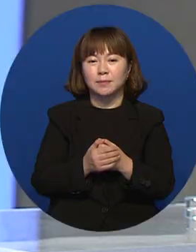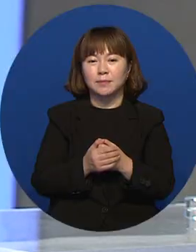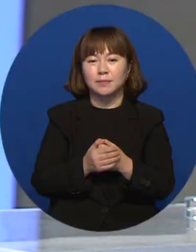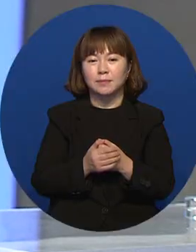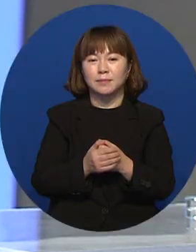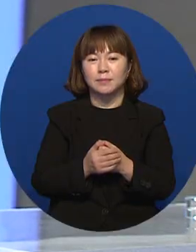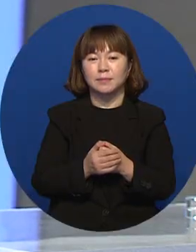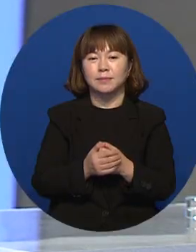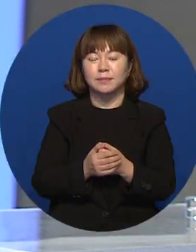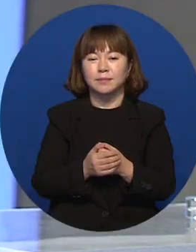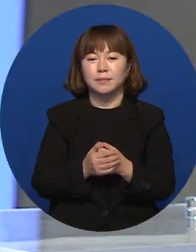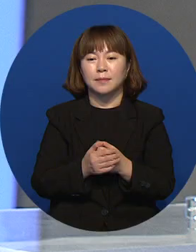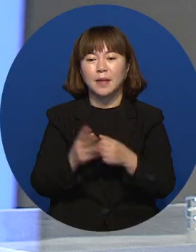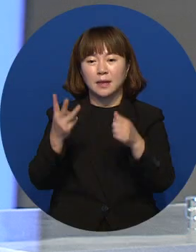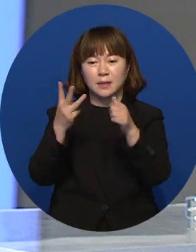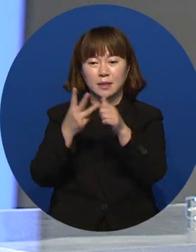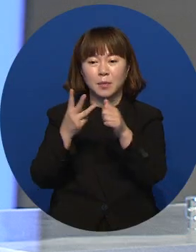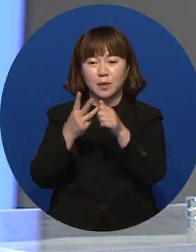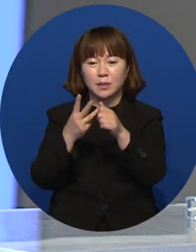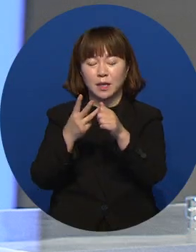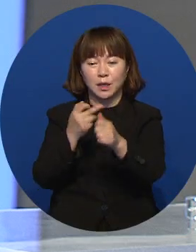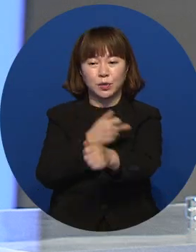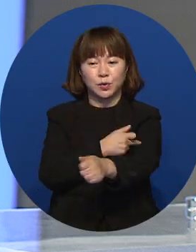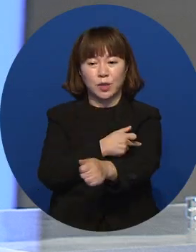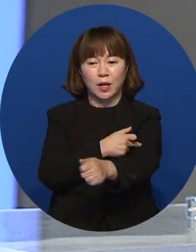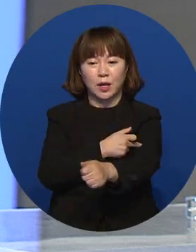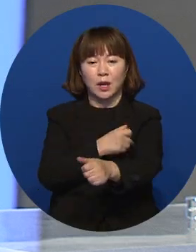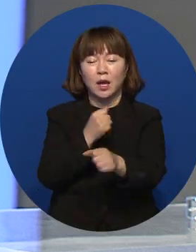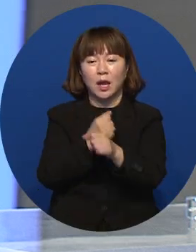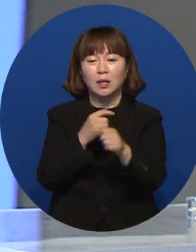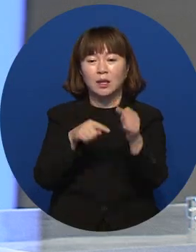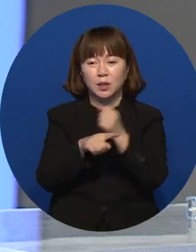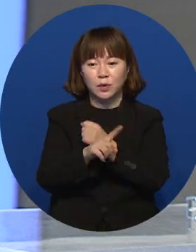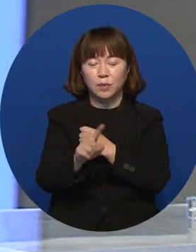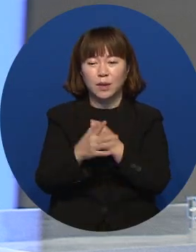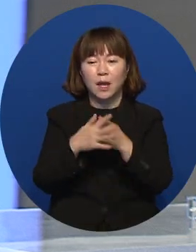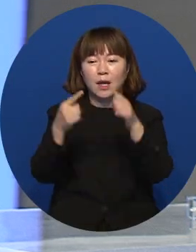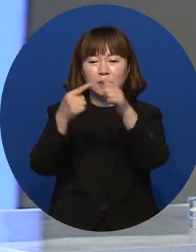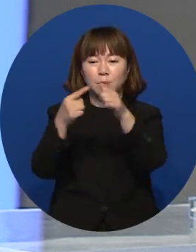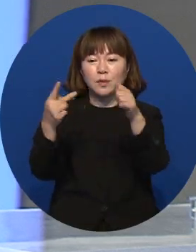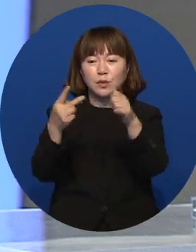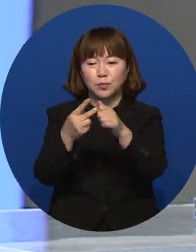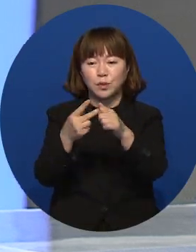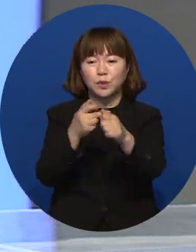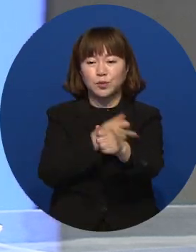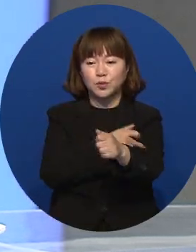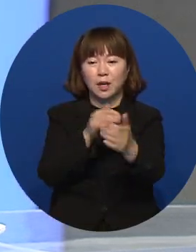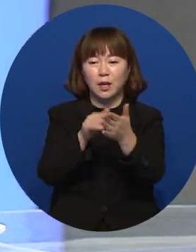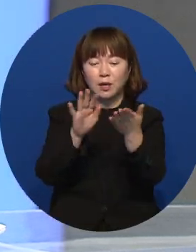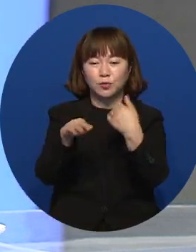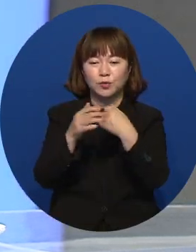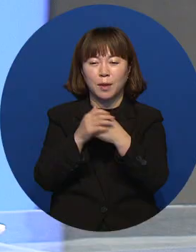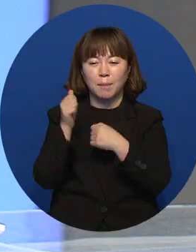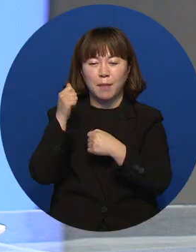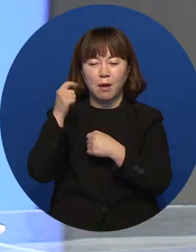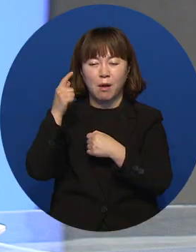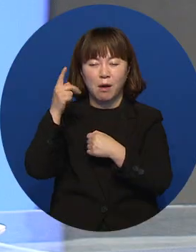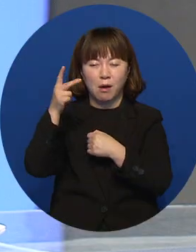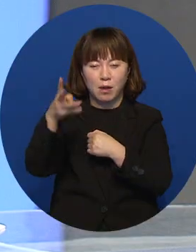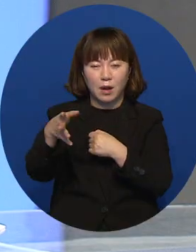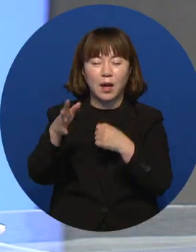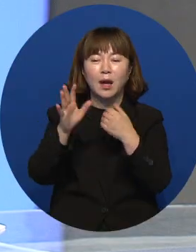그 부스터 샷을 놓는 이유가 이 첫번째 두번째 맞고 나서 몇 개월 지나면 약효가